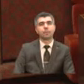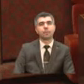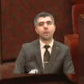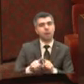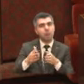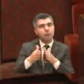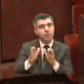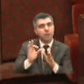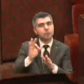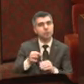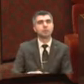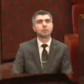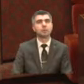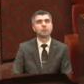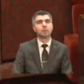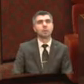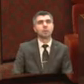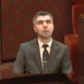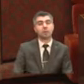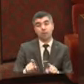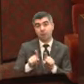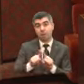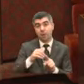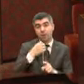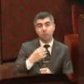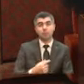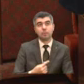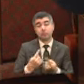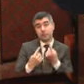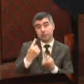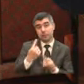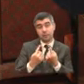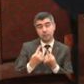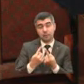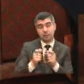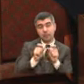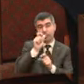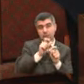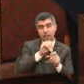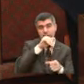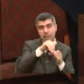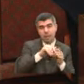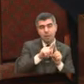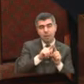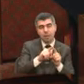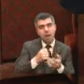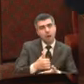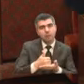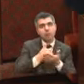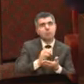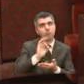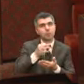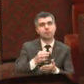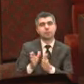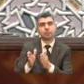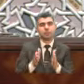ستنطلق، وأنا إذا كان شي حاجة اللي هي محدودة عند السادة النواب أنا مستعد نتابعها بشكل مباشر. شكرا سيد